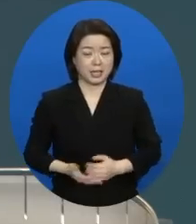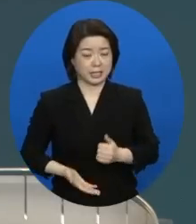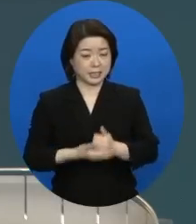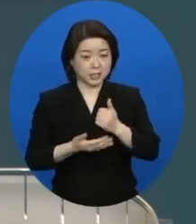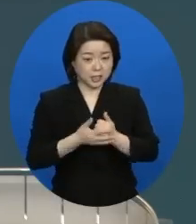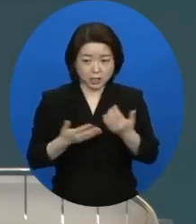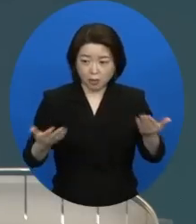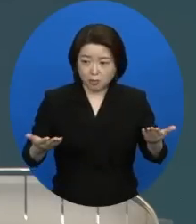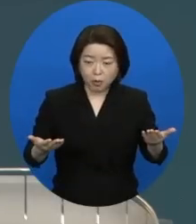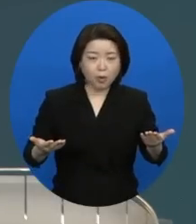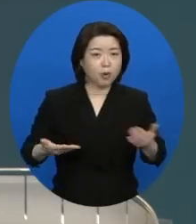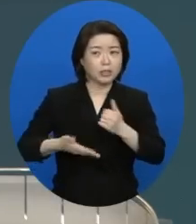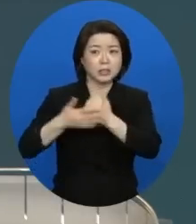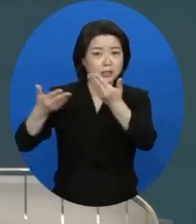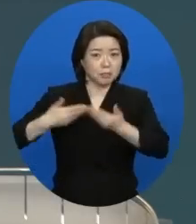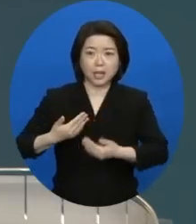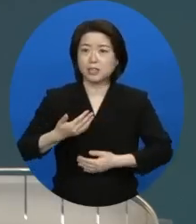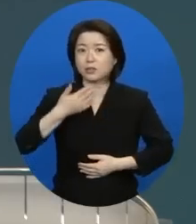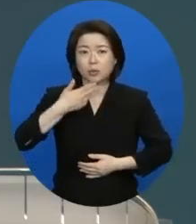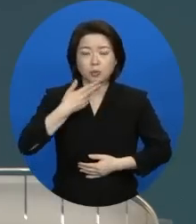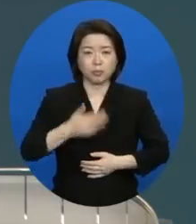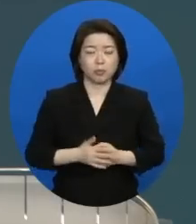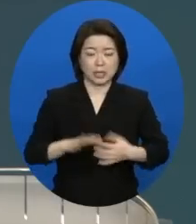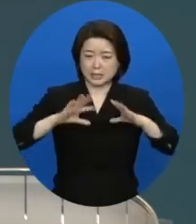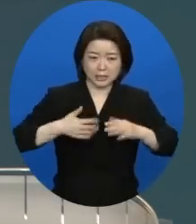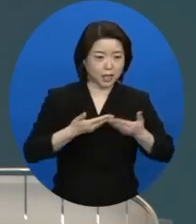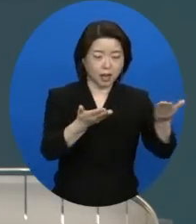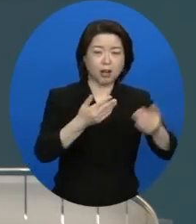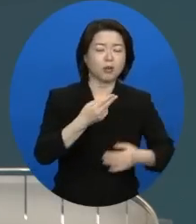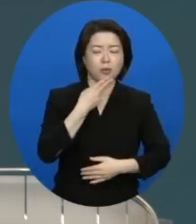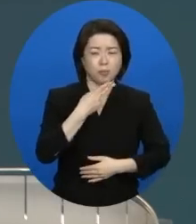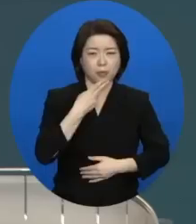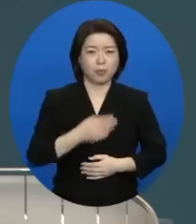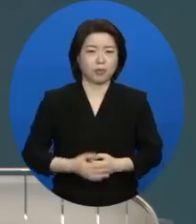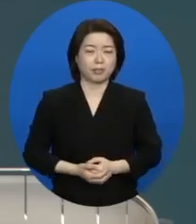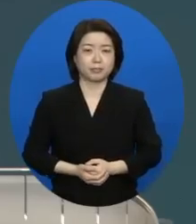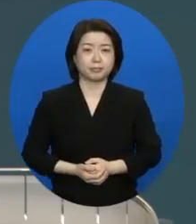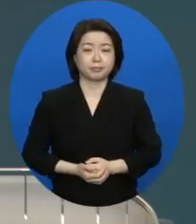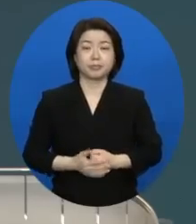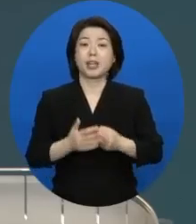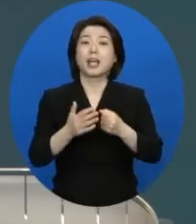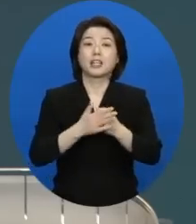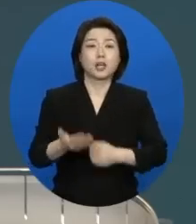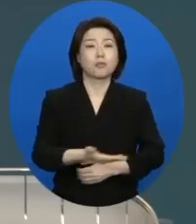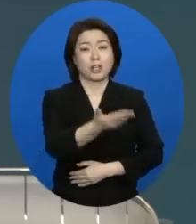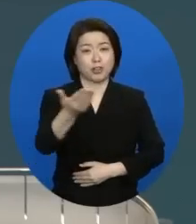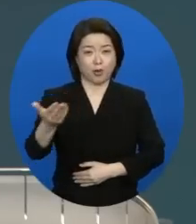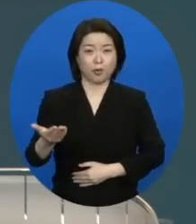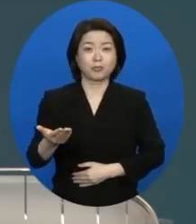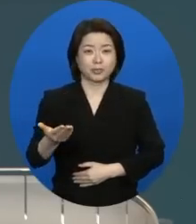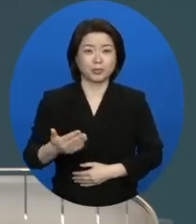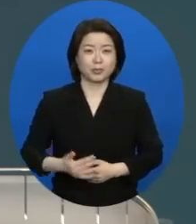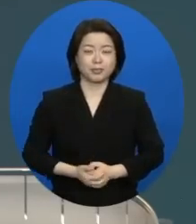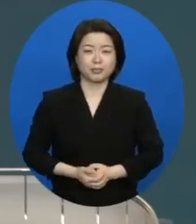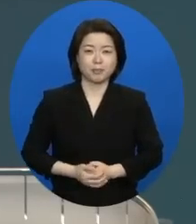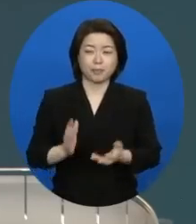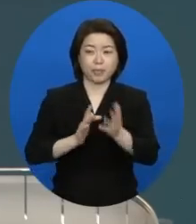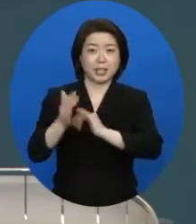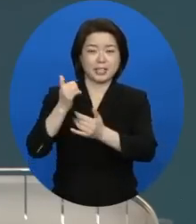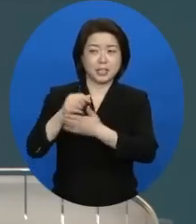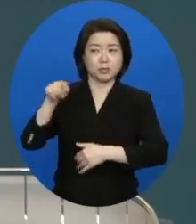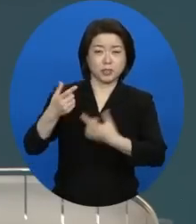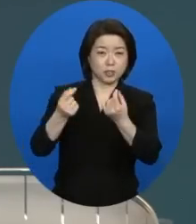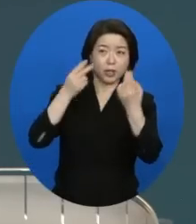칭찬을 받을 것도 없어요. 자랑할 것도 없고요. 그래서 여러분들에게도 예수님을